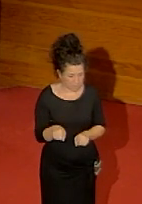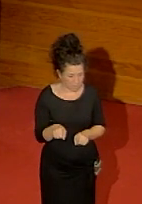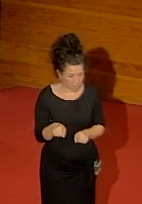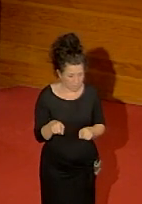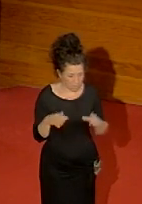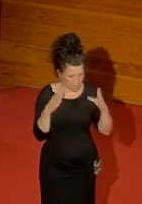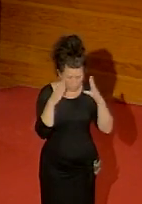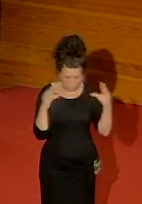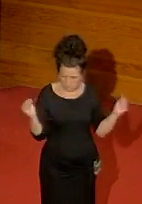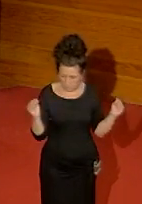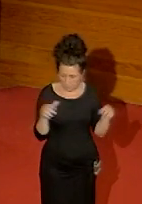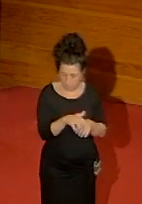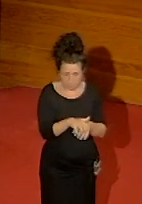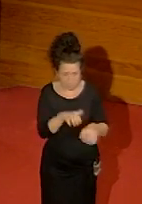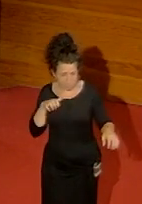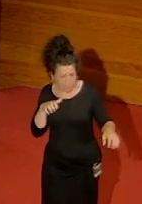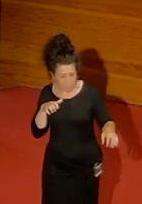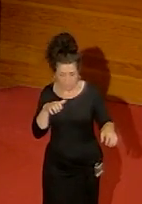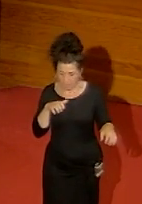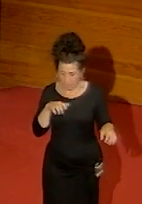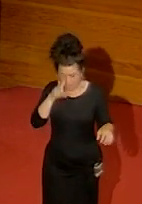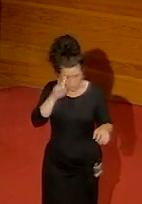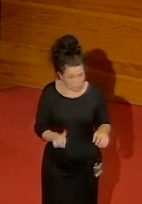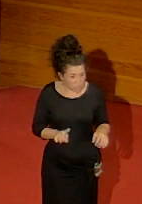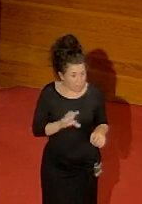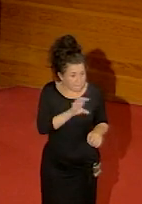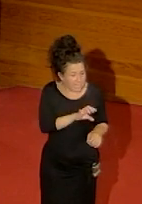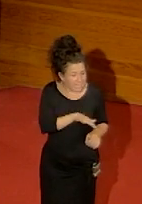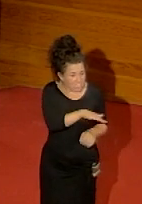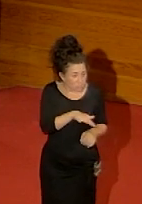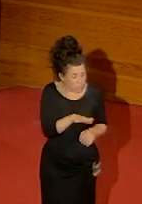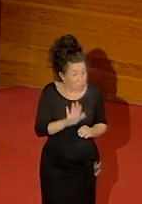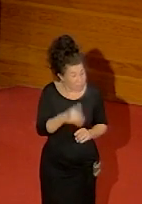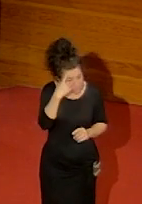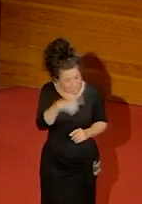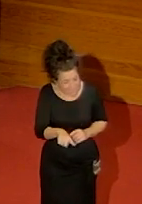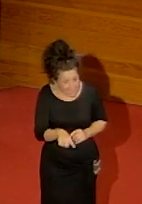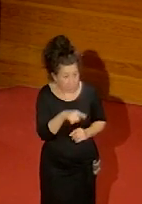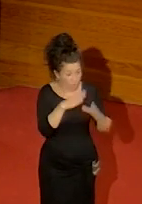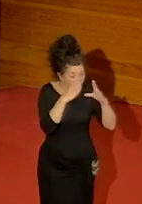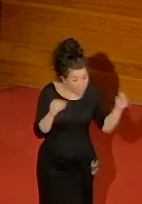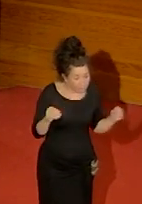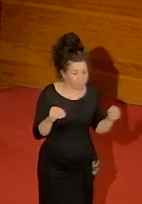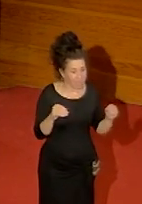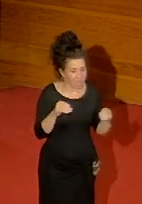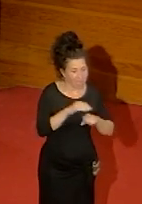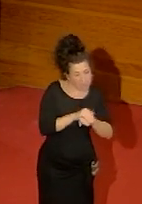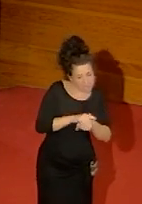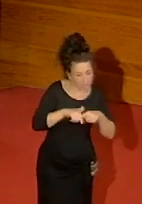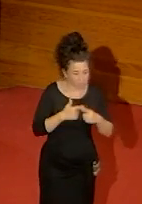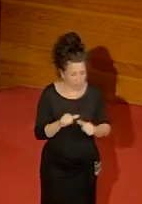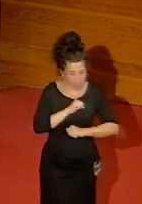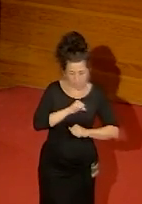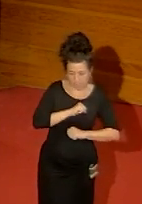Belgium. Gehienek ez dakite herrialdea mapan kokatzen, baina badakite han lagun edo zenideak dituztela zain. Orduak oso